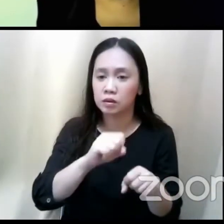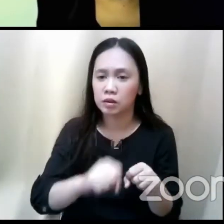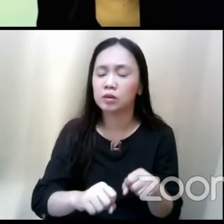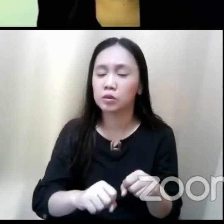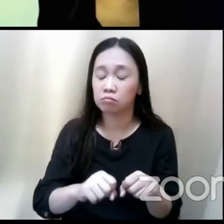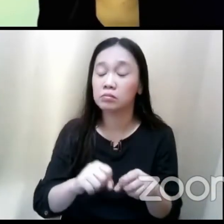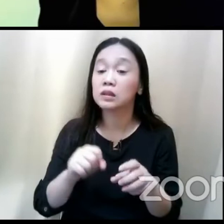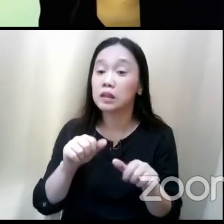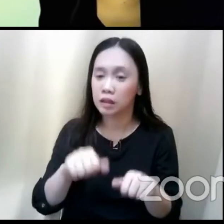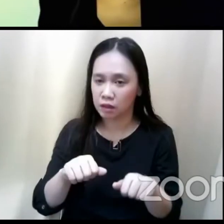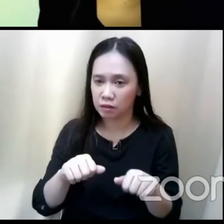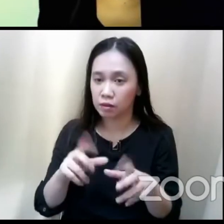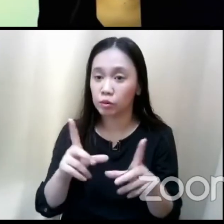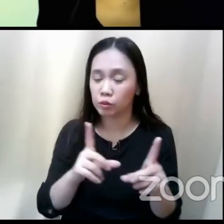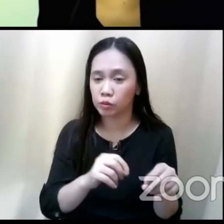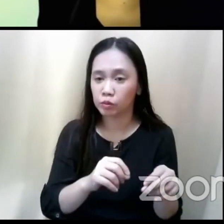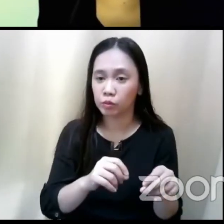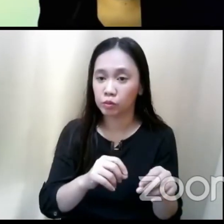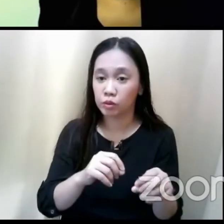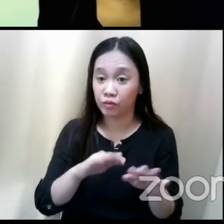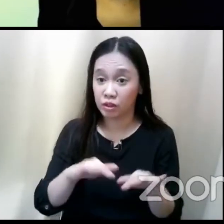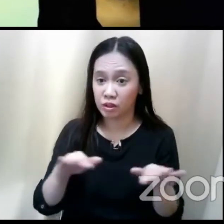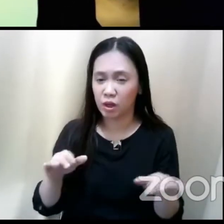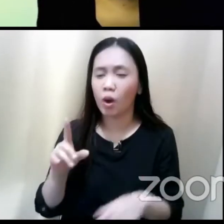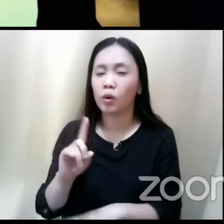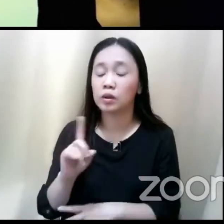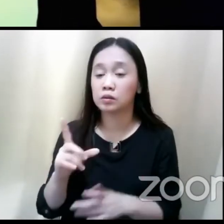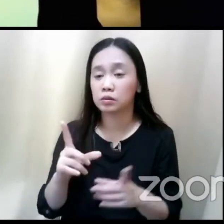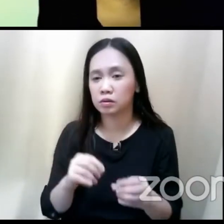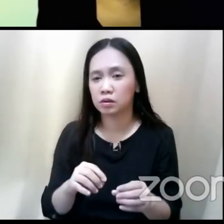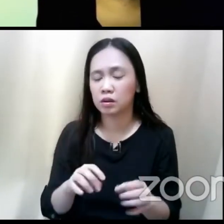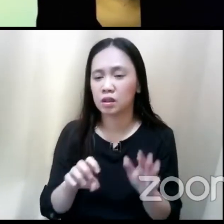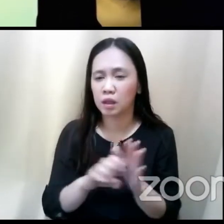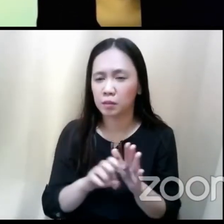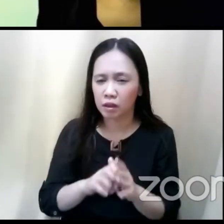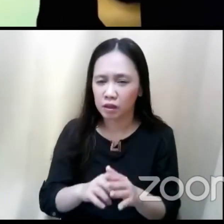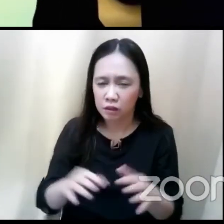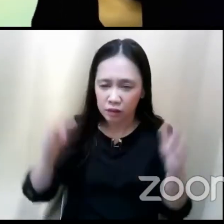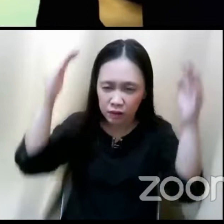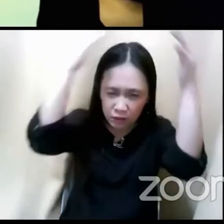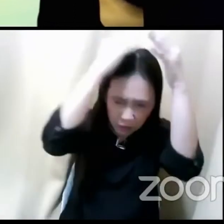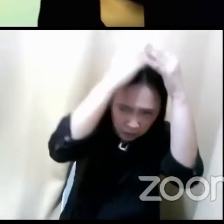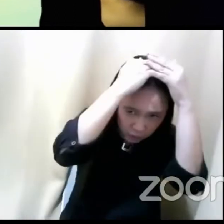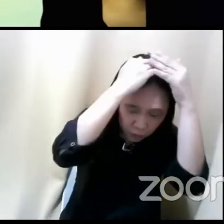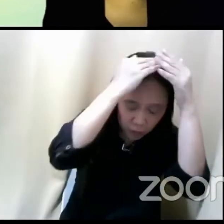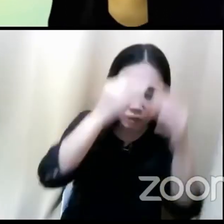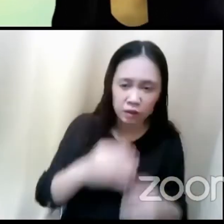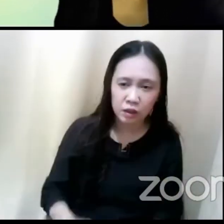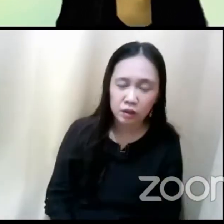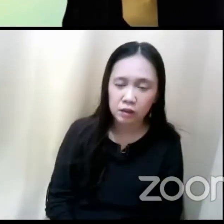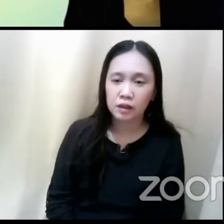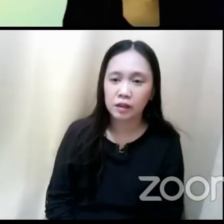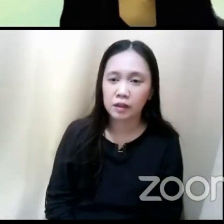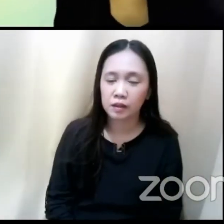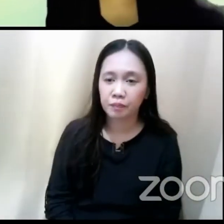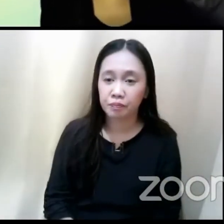mapa-implement nila sa anak nila kung paano gagawin. Na halimbawa na lang mag-duck cover and hold. So, let's say for